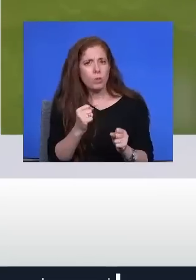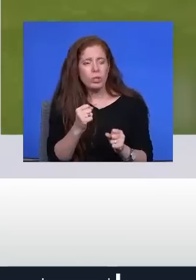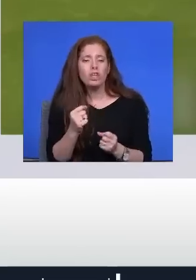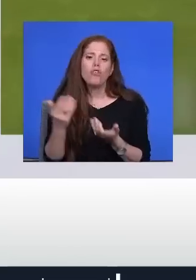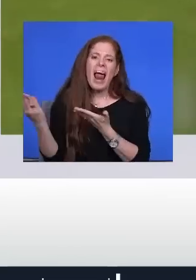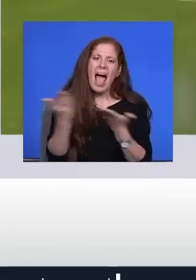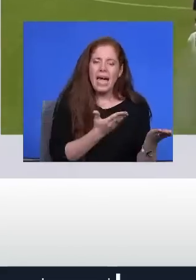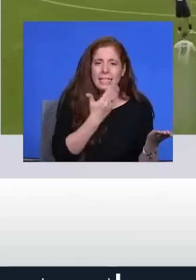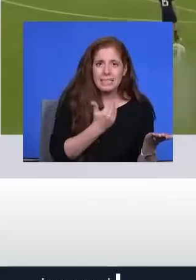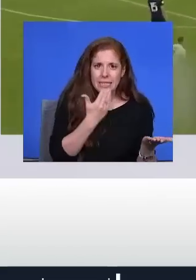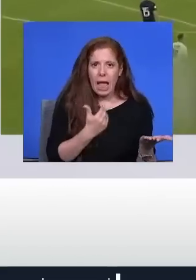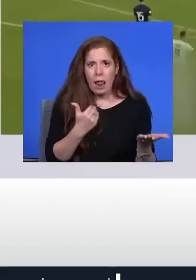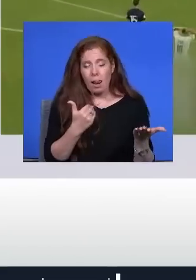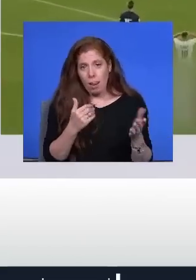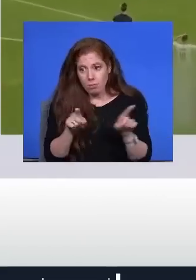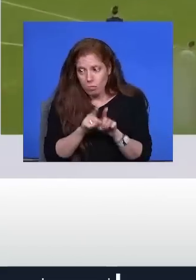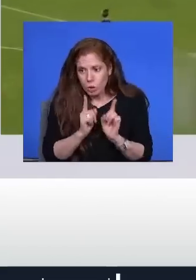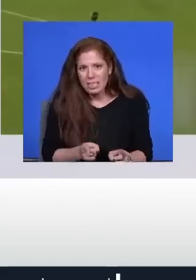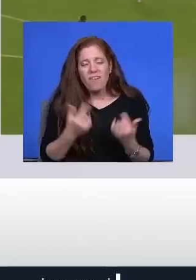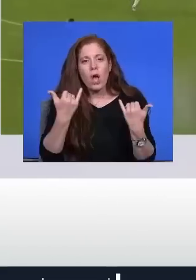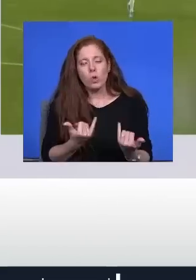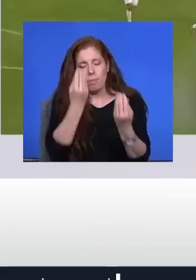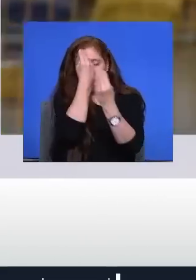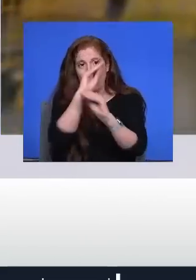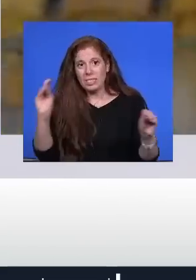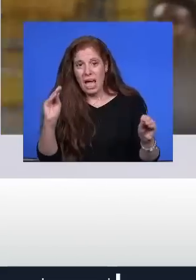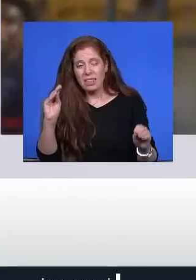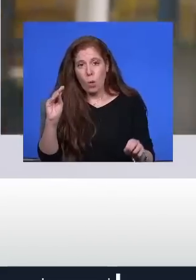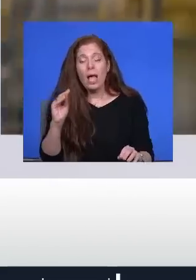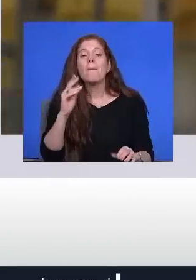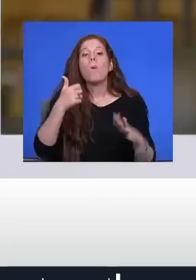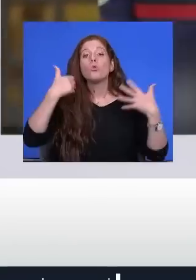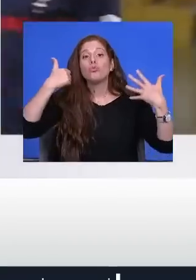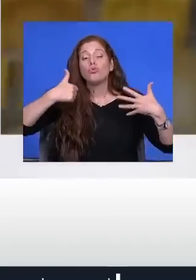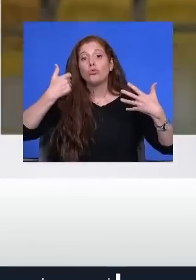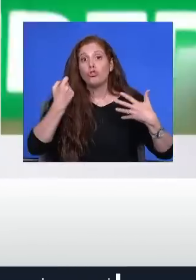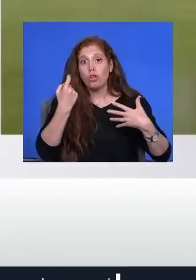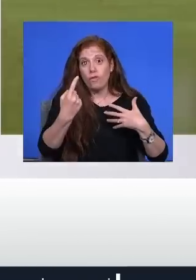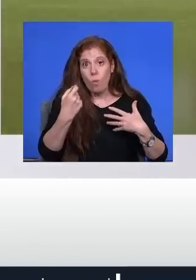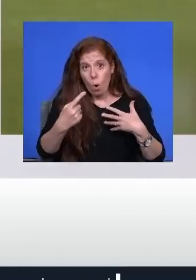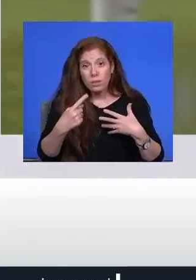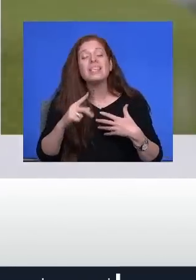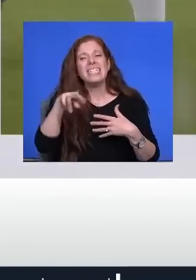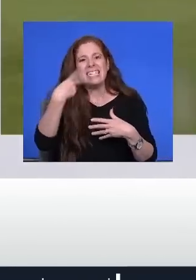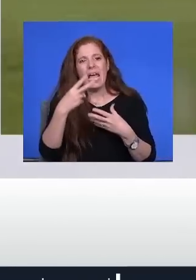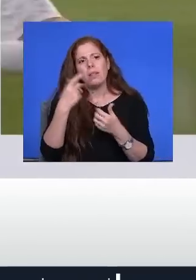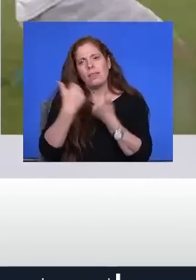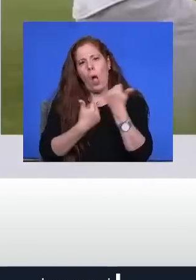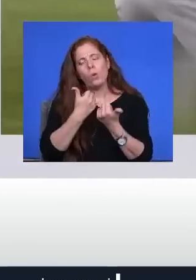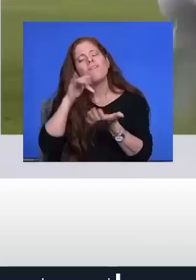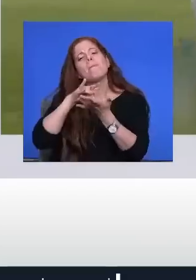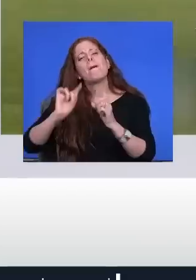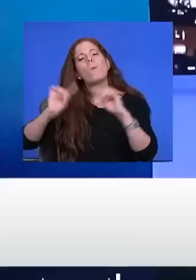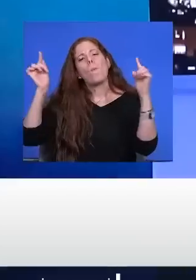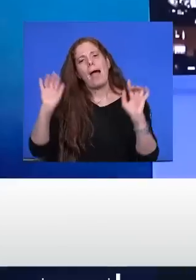ישראל כראוי, והיום היא מוציאה את ההודעה. בעוד שישה שבועות המונדיאליטו כנראה יערך, אבל במקום אחר. המדינות